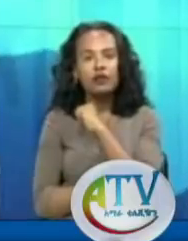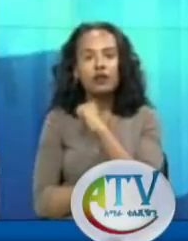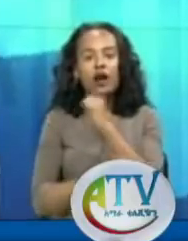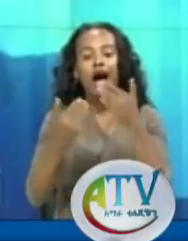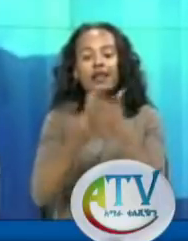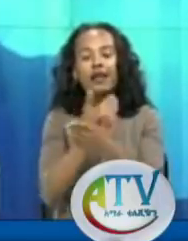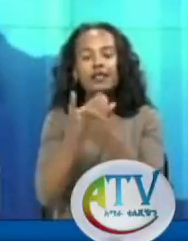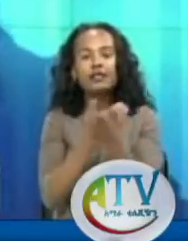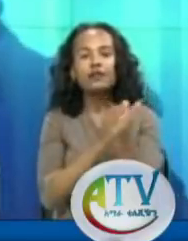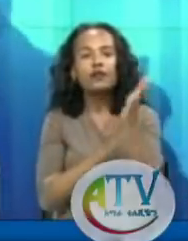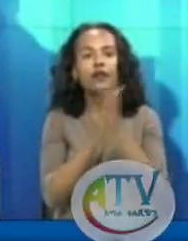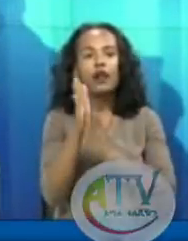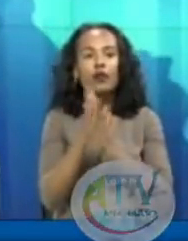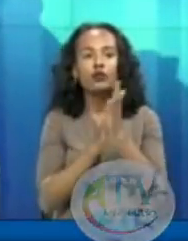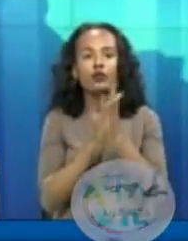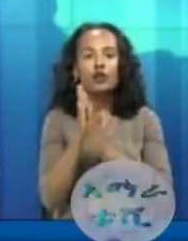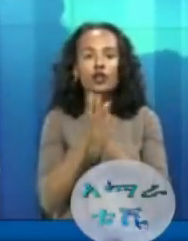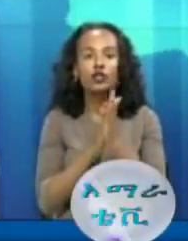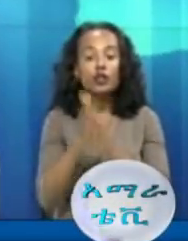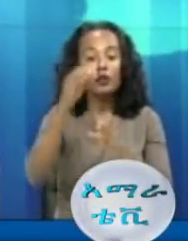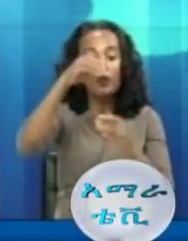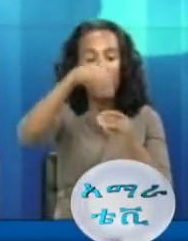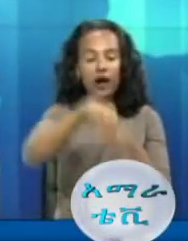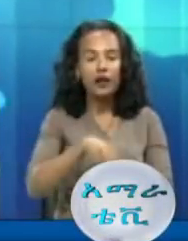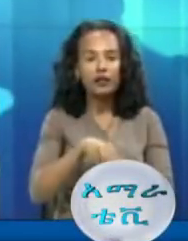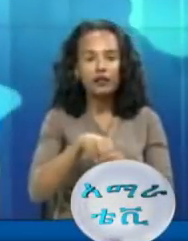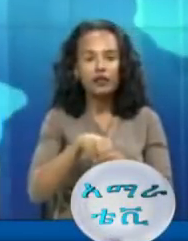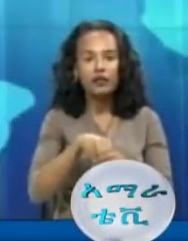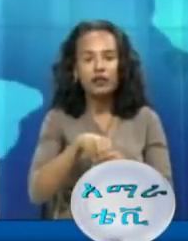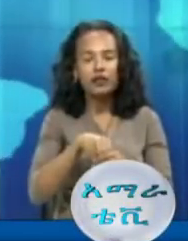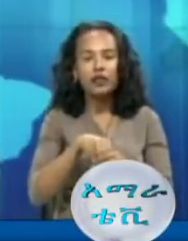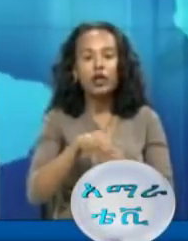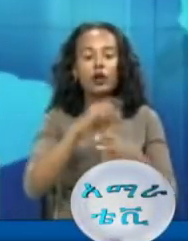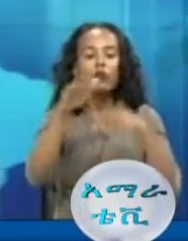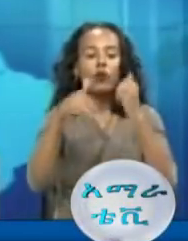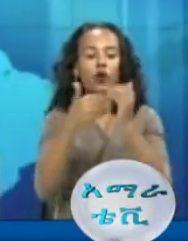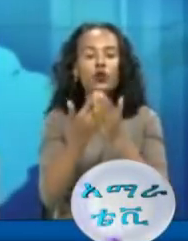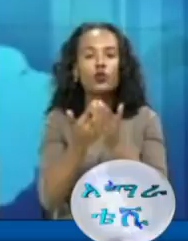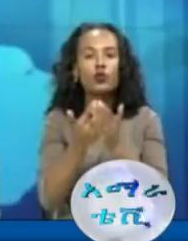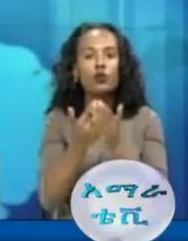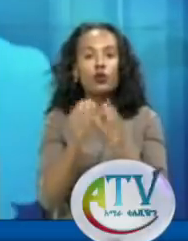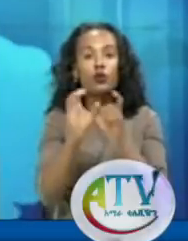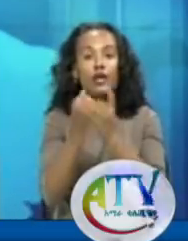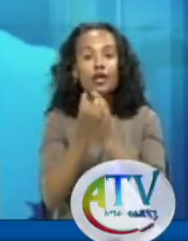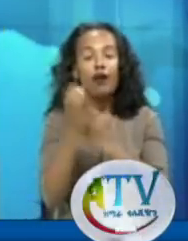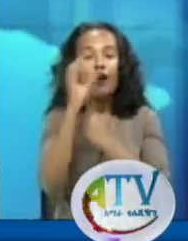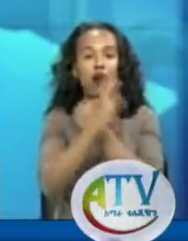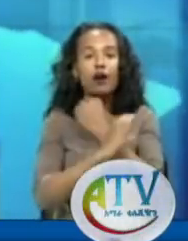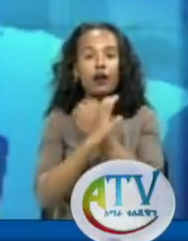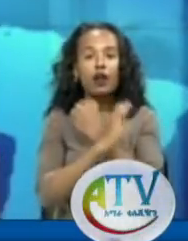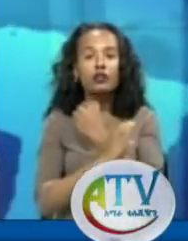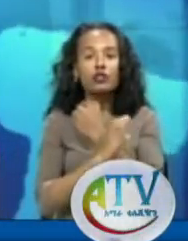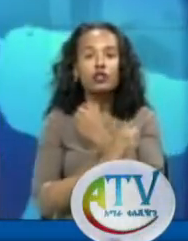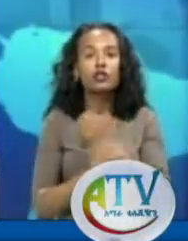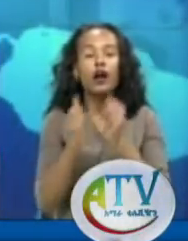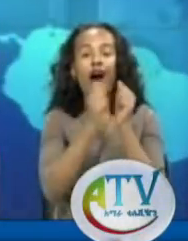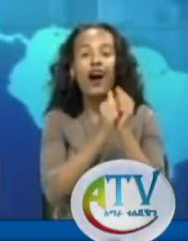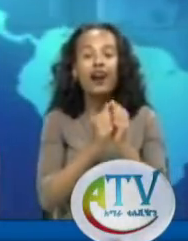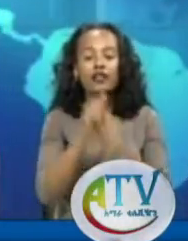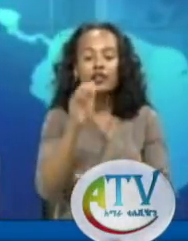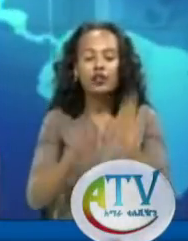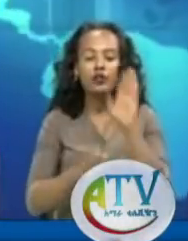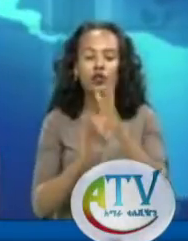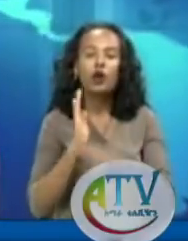አዳዲስ ፍላጎቶቻችንን በማካተት በሁሉም መስክ ሀገራችንን አንድ እርምጃ